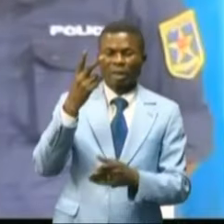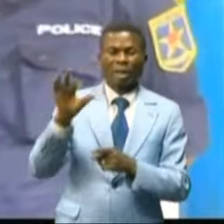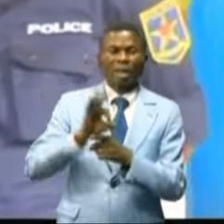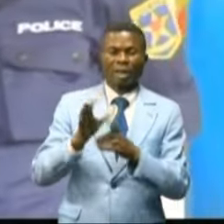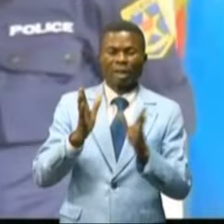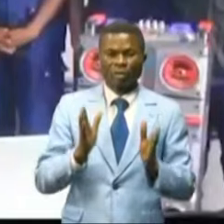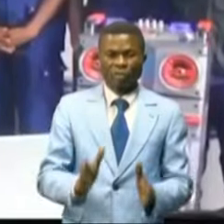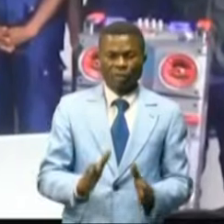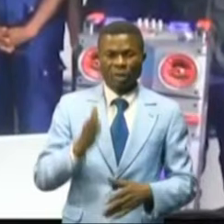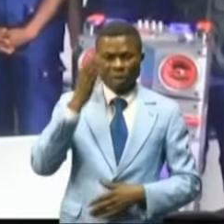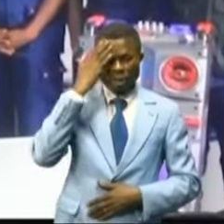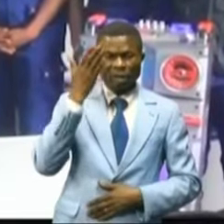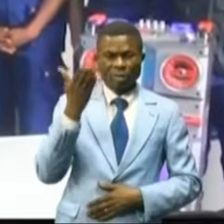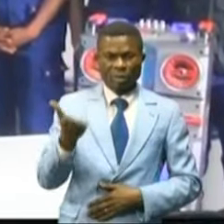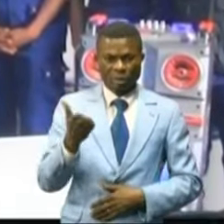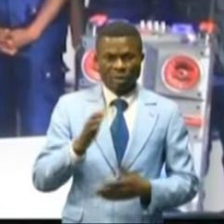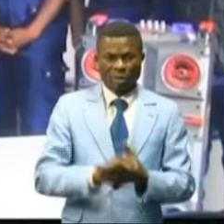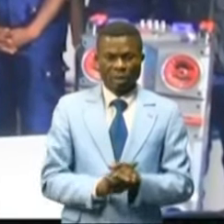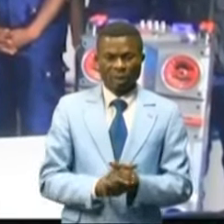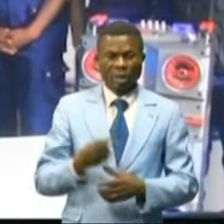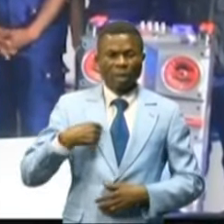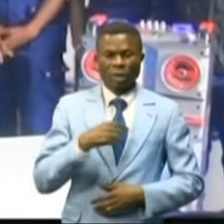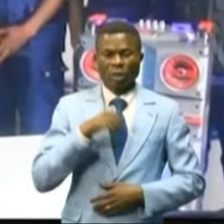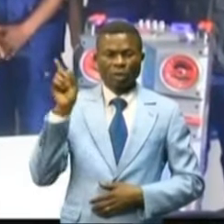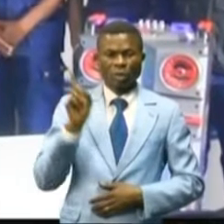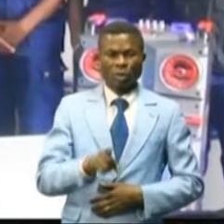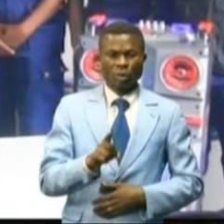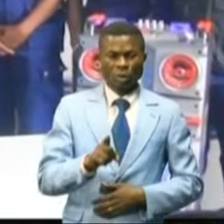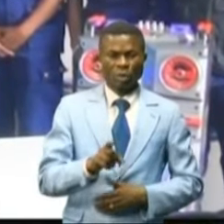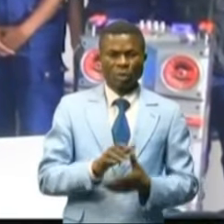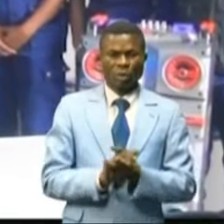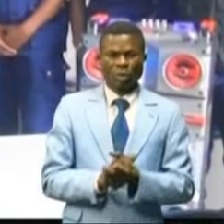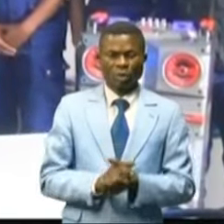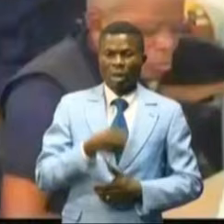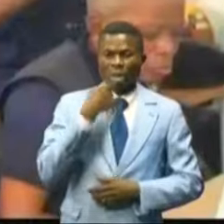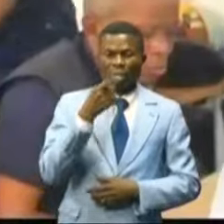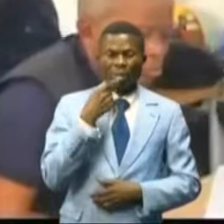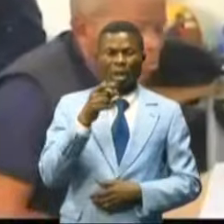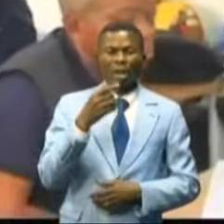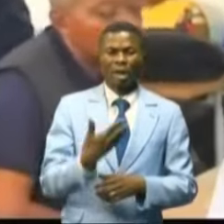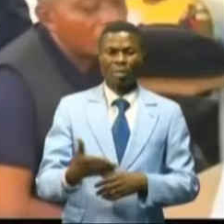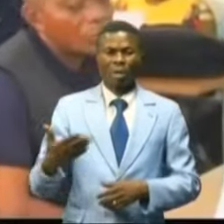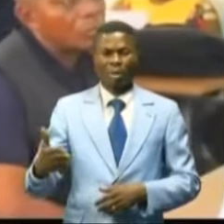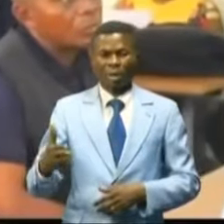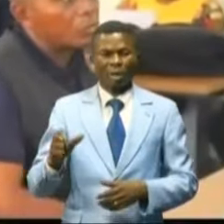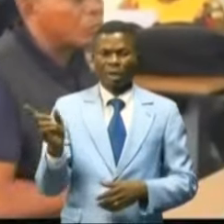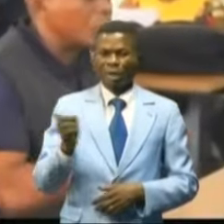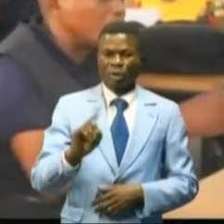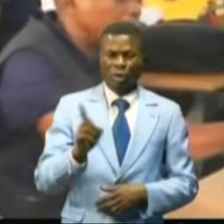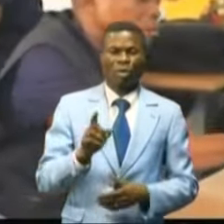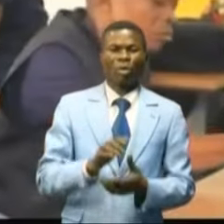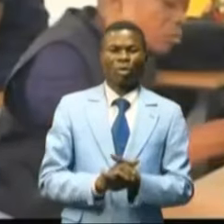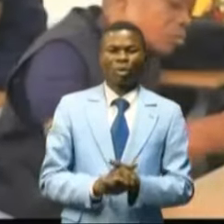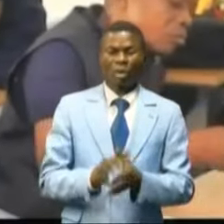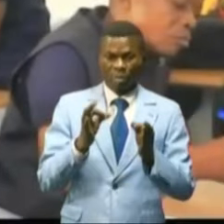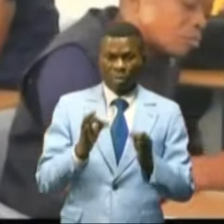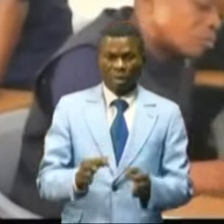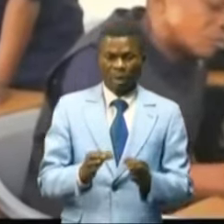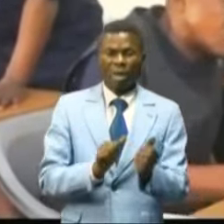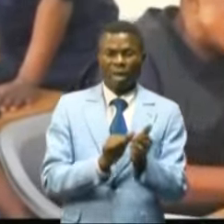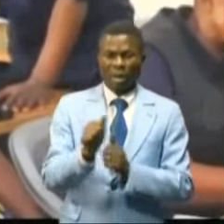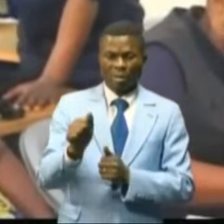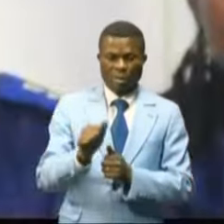formateurs. Sachant que tous les délinquants doivent être auditionnés à l'étape pré-juridictionnelle par